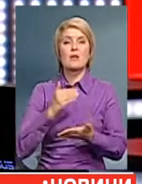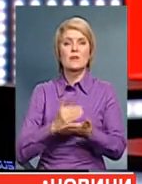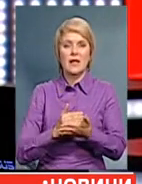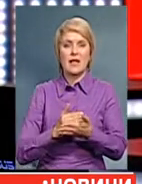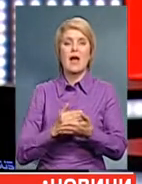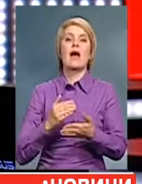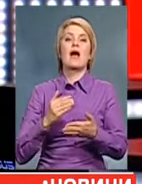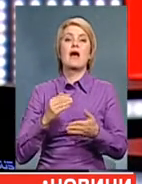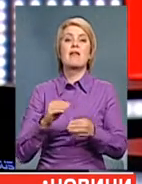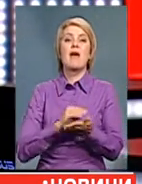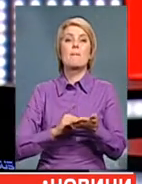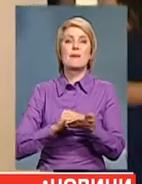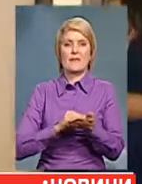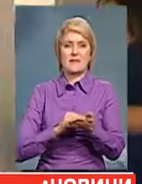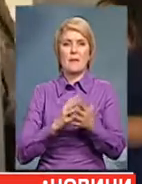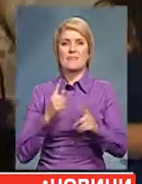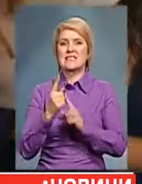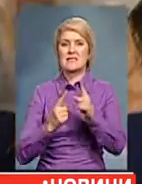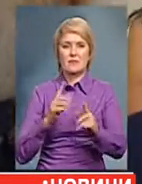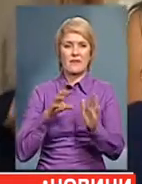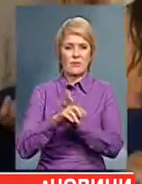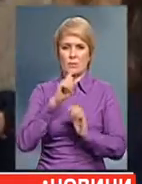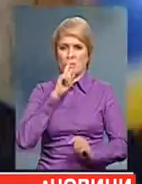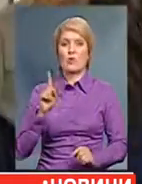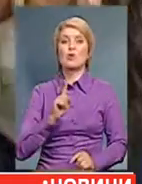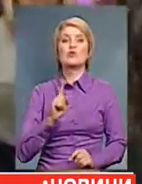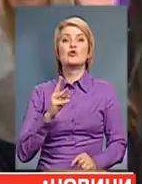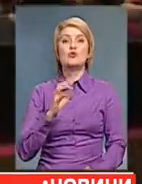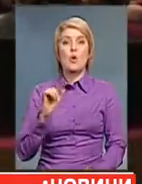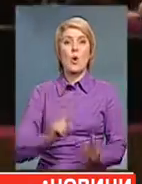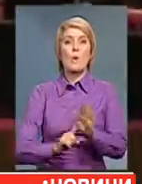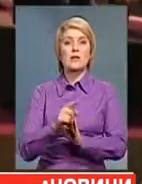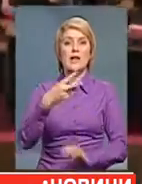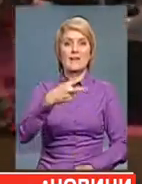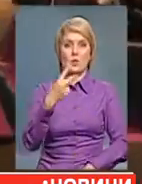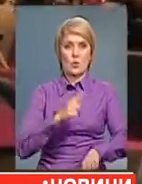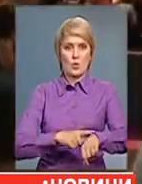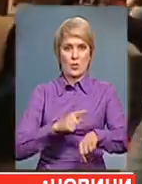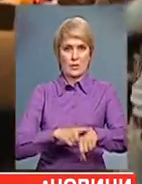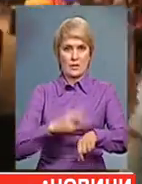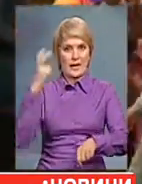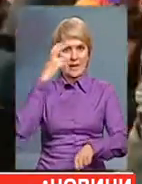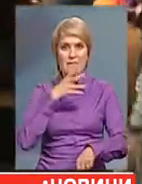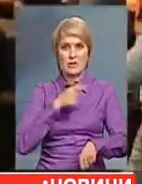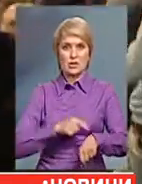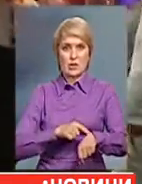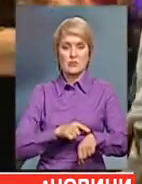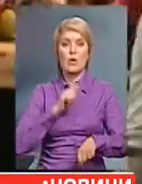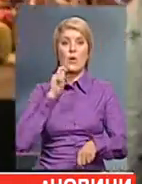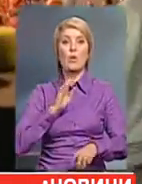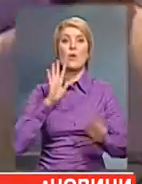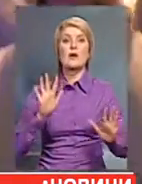вже вносити не будуть. Шоу розпочнеться о 22-й за київським часом. Українка вийде на сцену